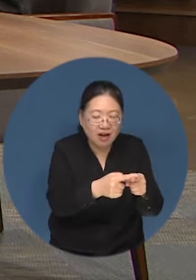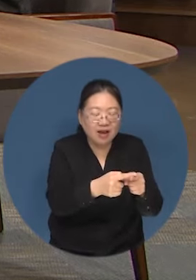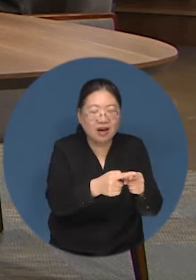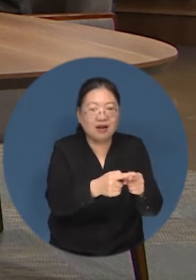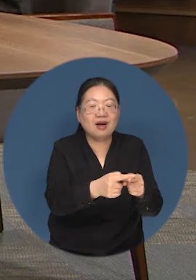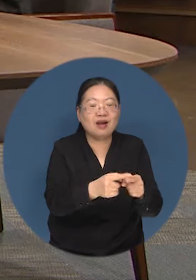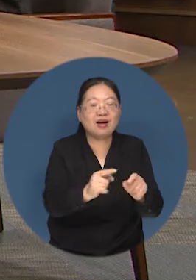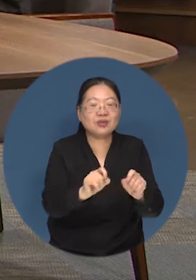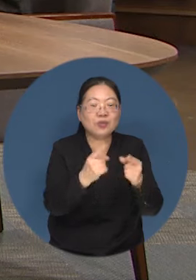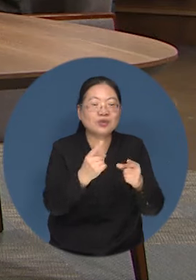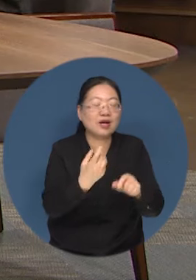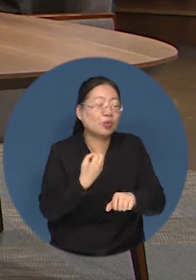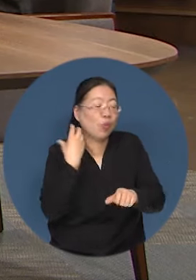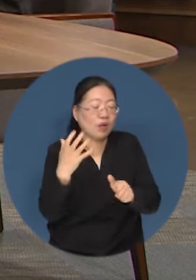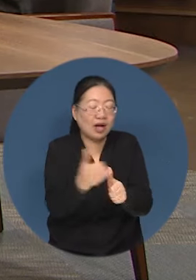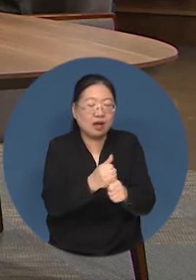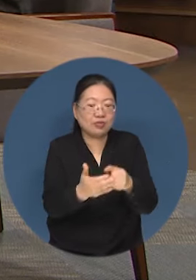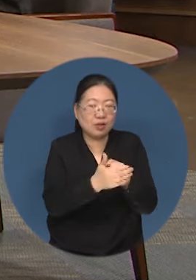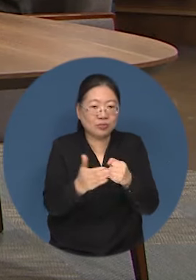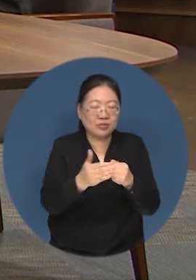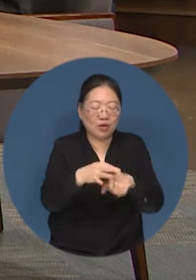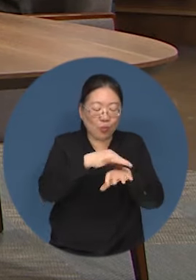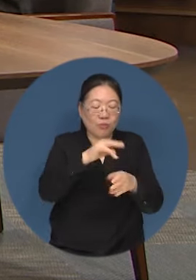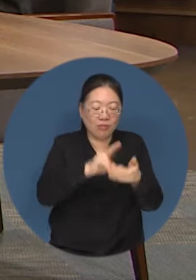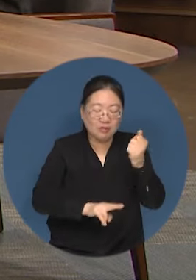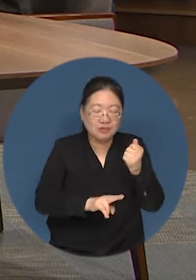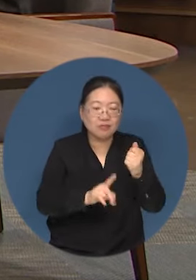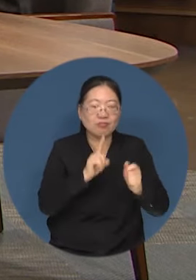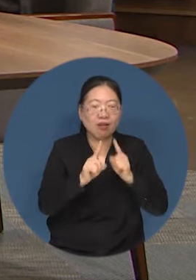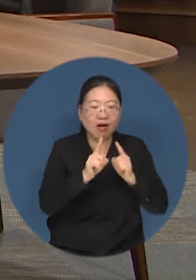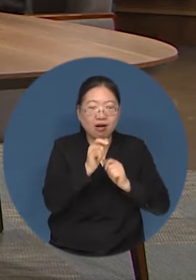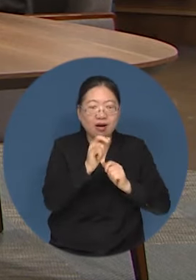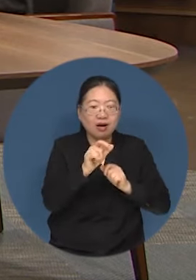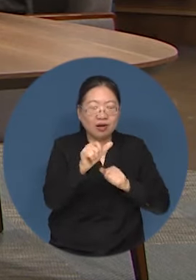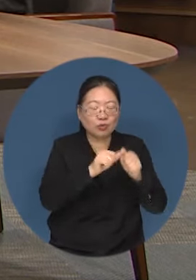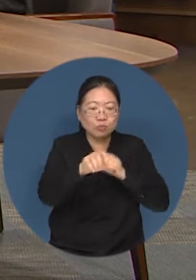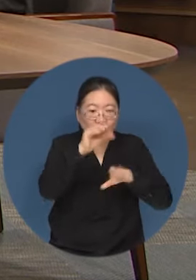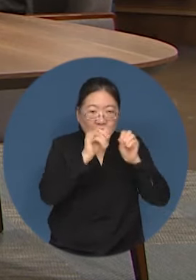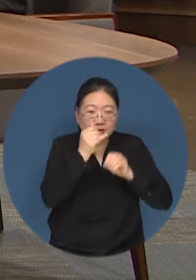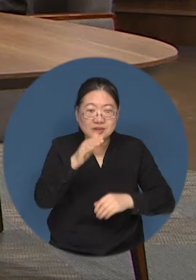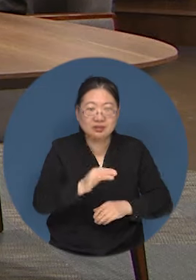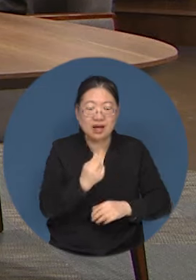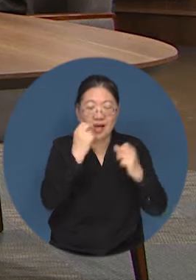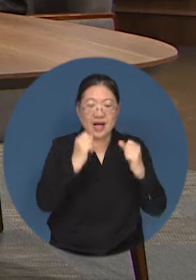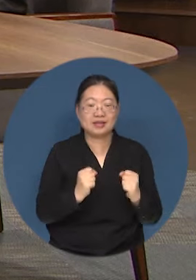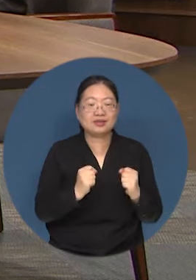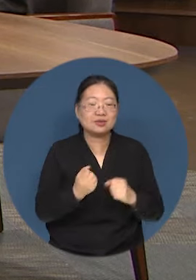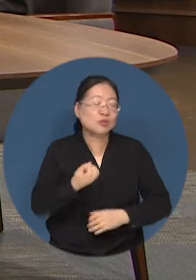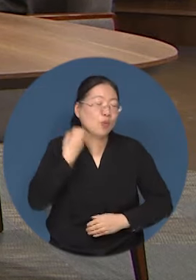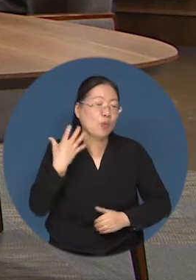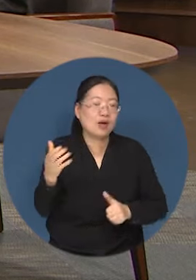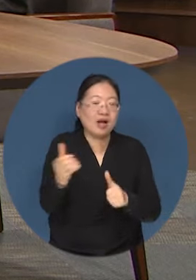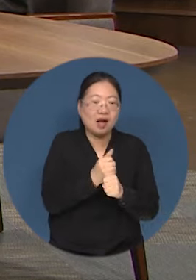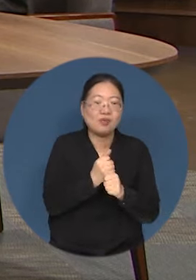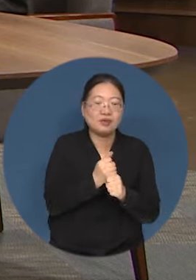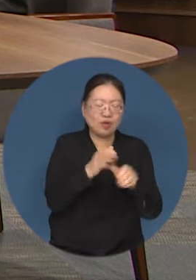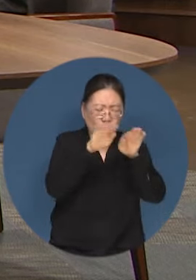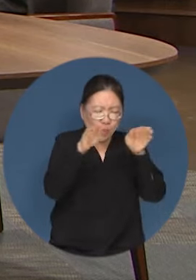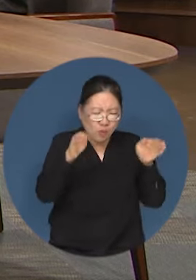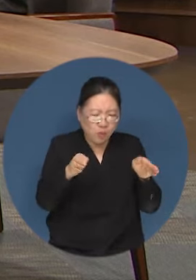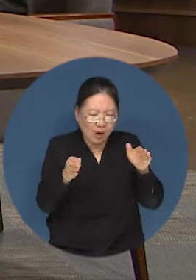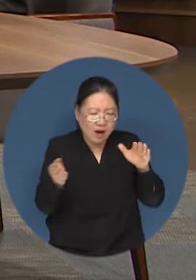뭐 이런 얘기들을 우리가 많이 듣긴 했습니다만 살아있는 고래를 잡아가지고 수족관에서 훈련을 시킨다? 어떻게